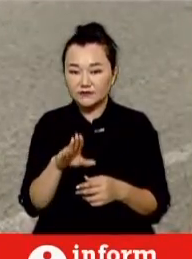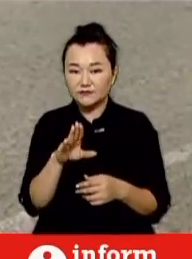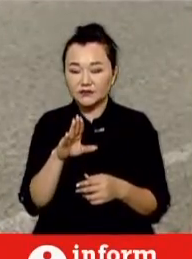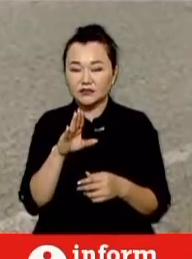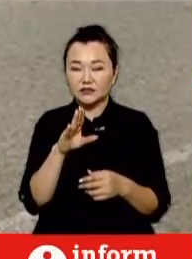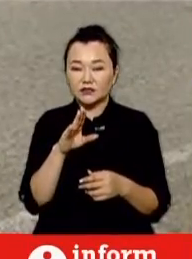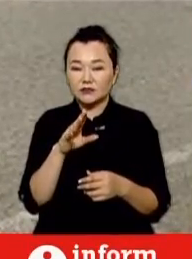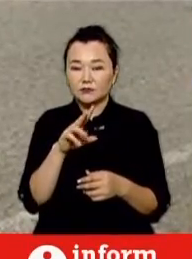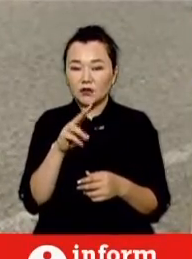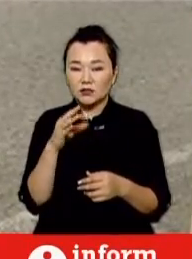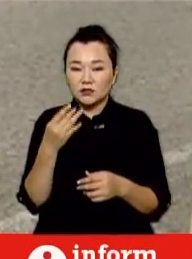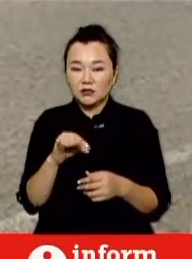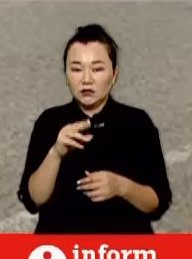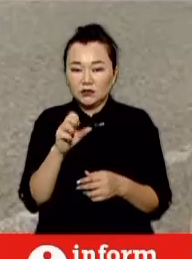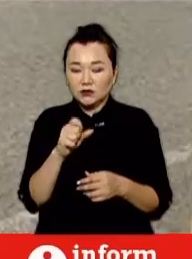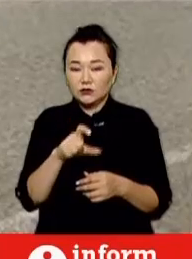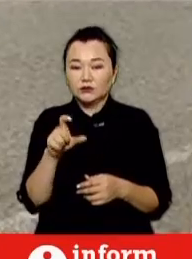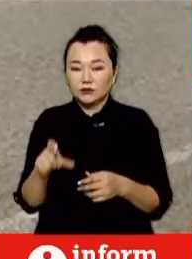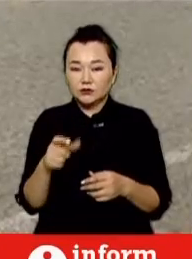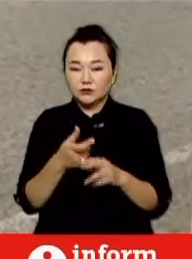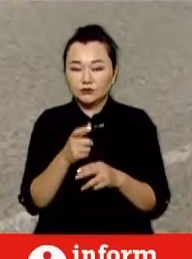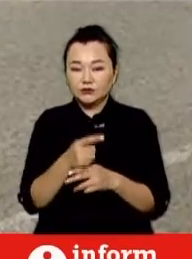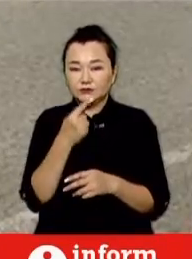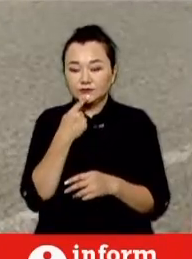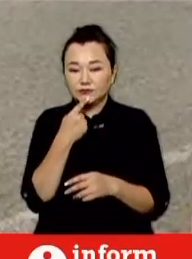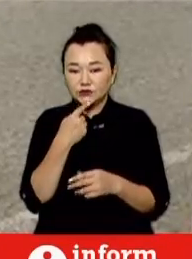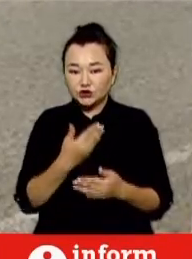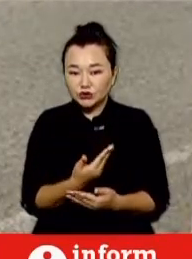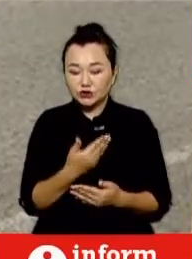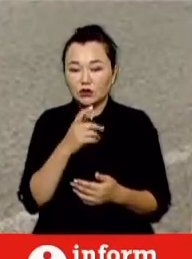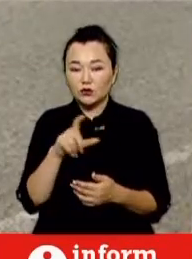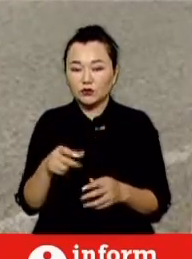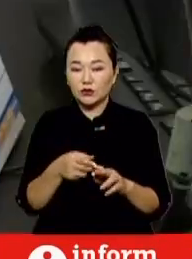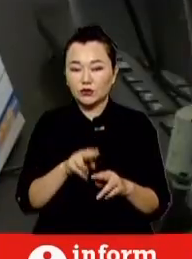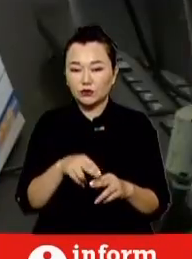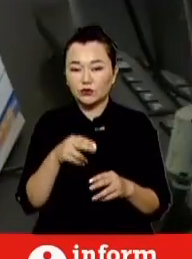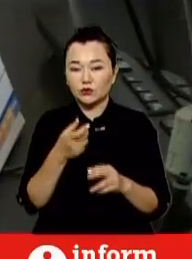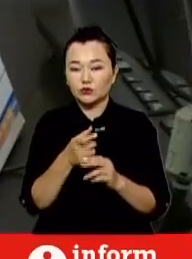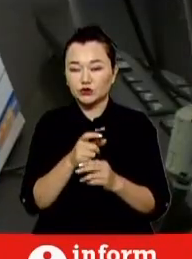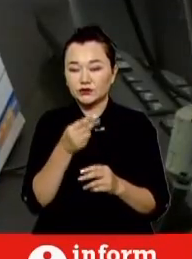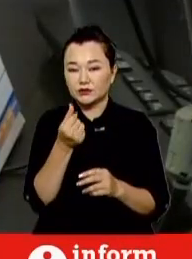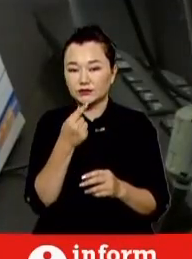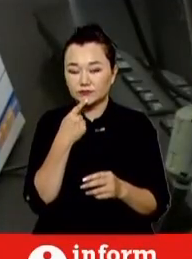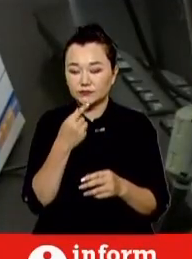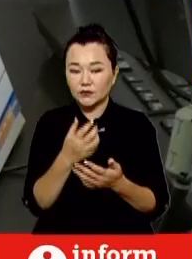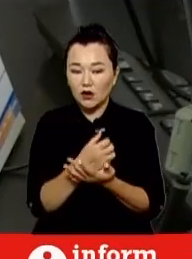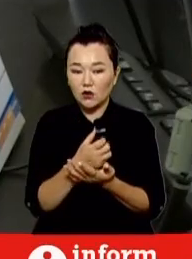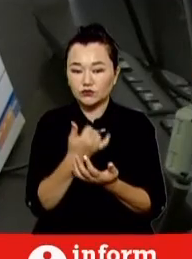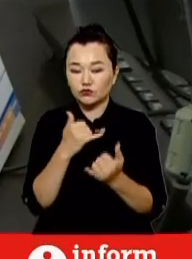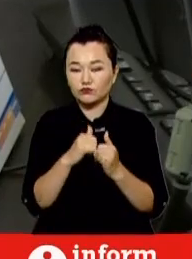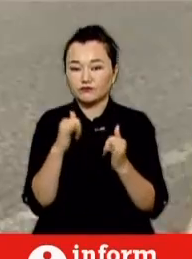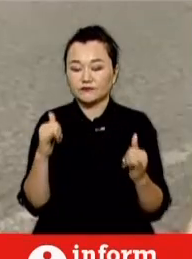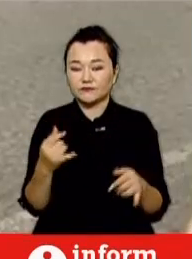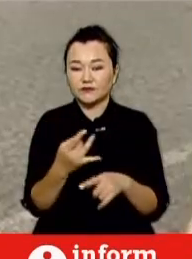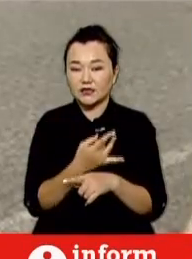точнее, прослойка людей не просто низкообеспеченных, а людей, которые еле выживают, она сегодня увеличилась в